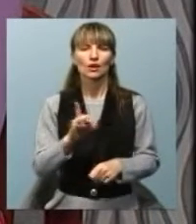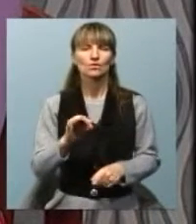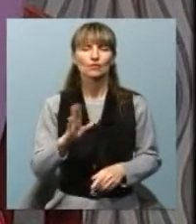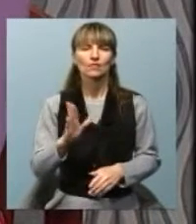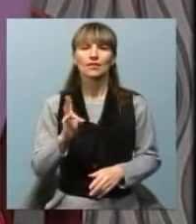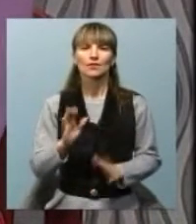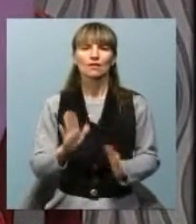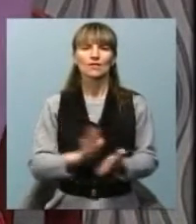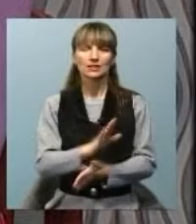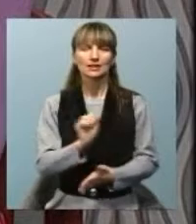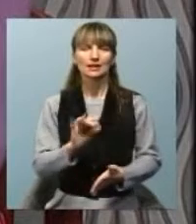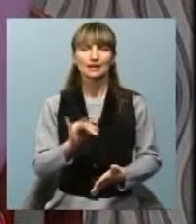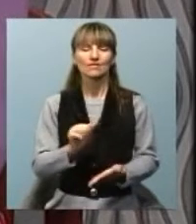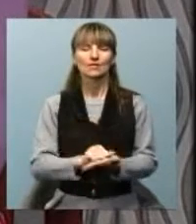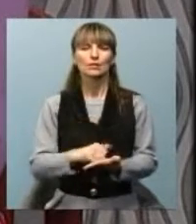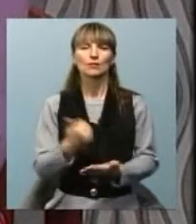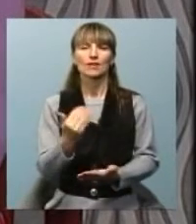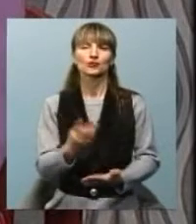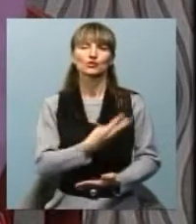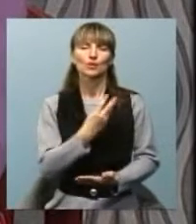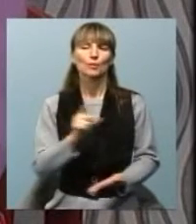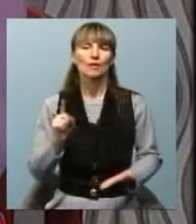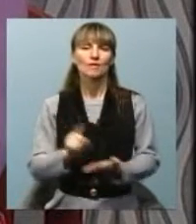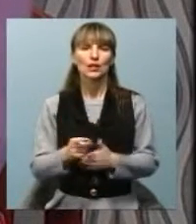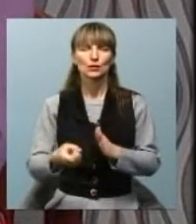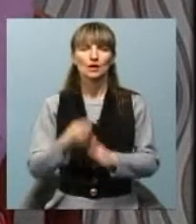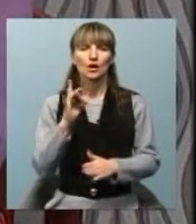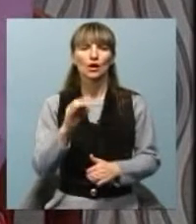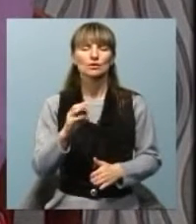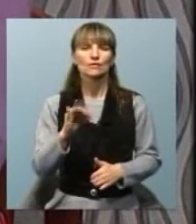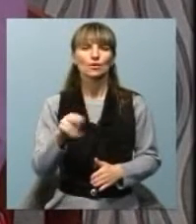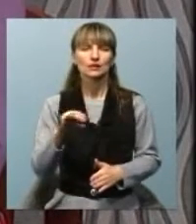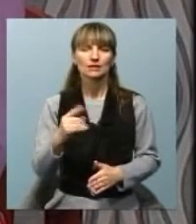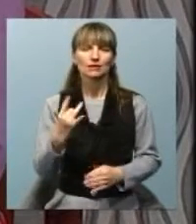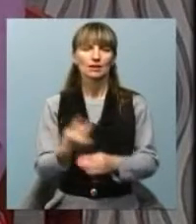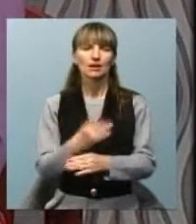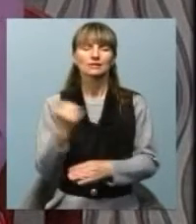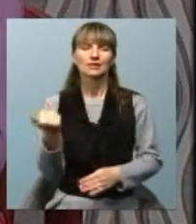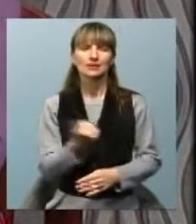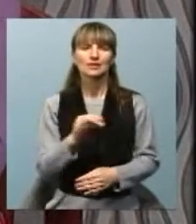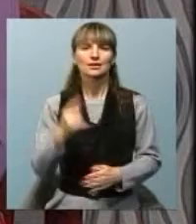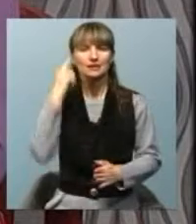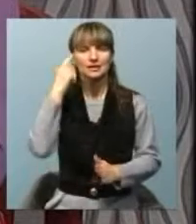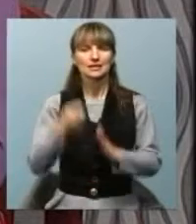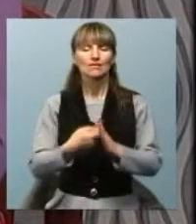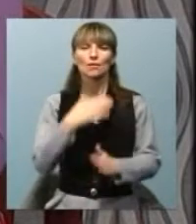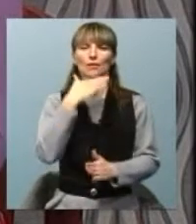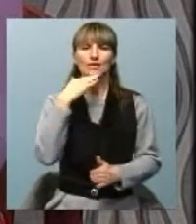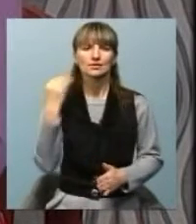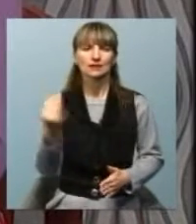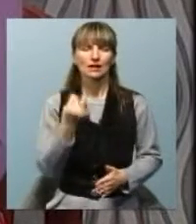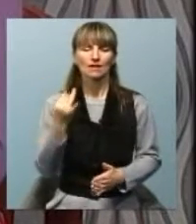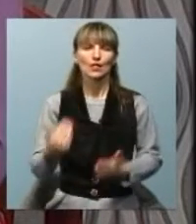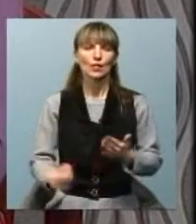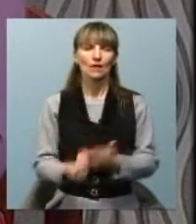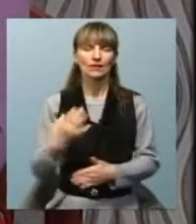багатьох книжках. Тож, малята, ми вам зичимо, обов'язково розгадуйте кросворди хоча б раз на тиждень і дізнавайтеся дуже багато